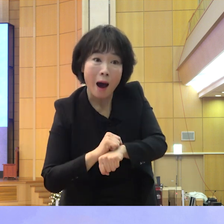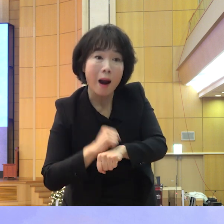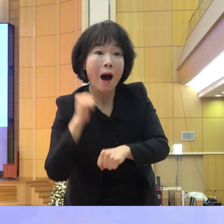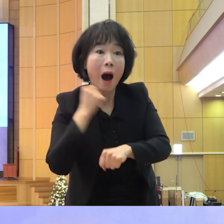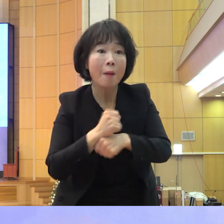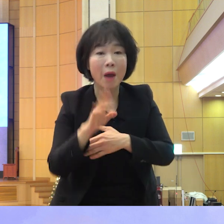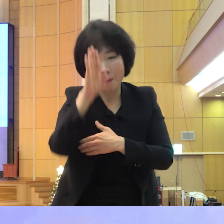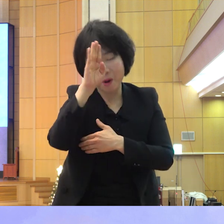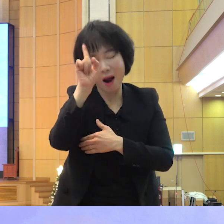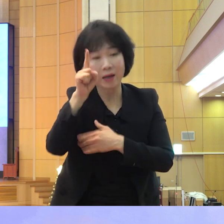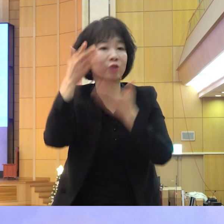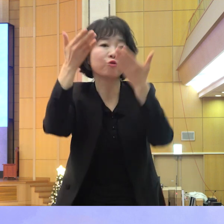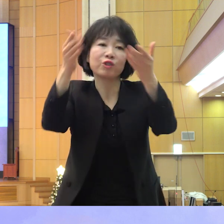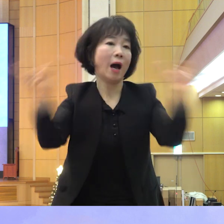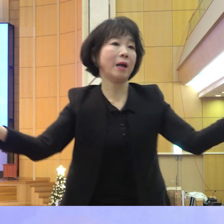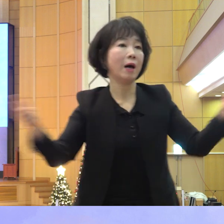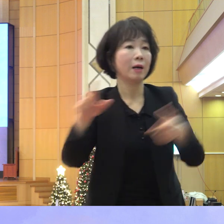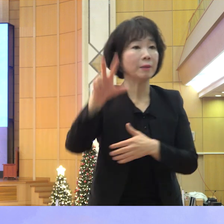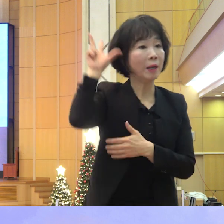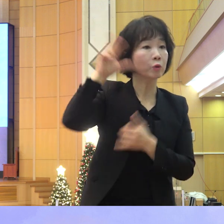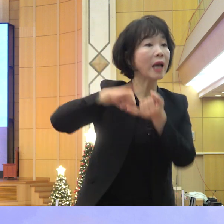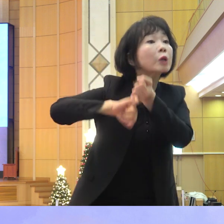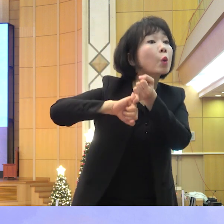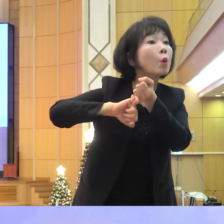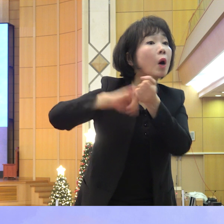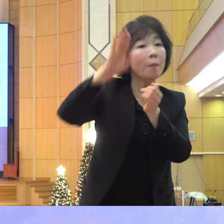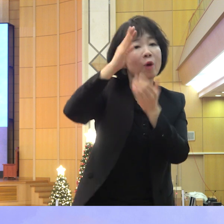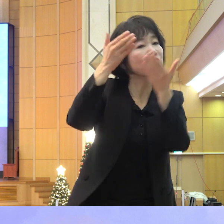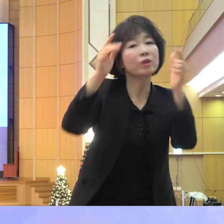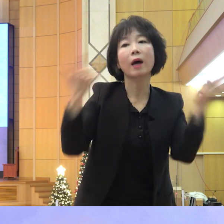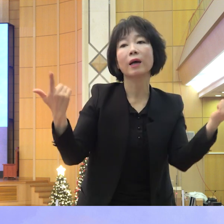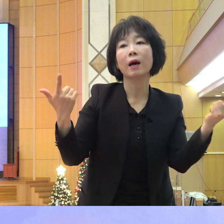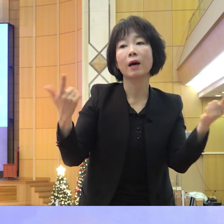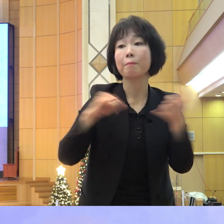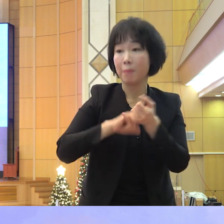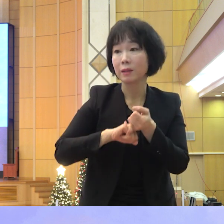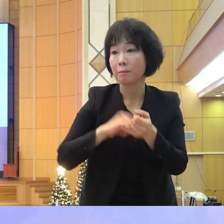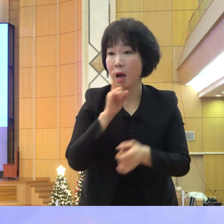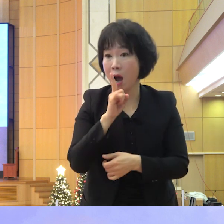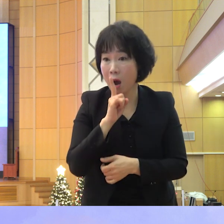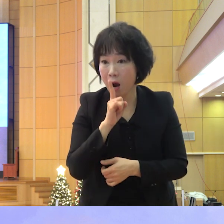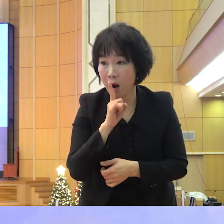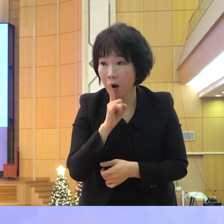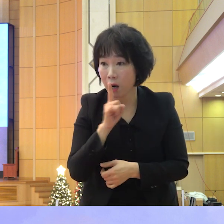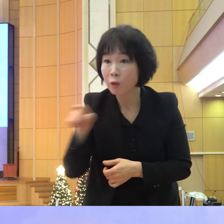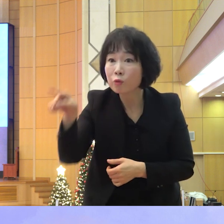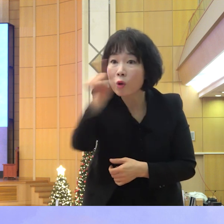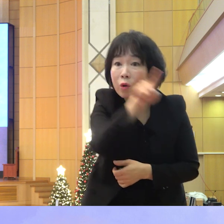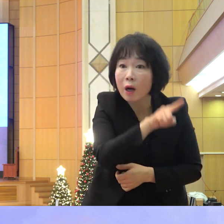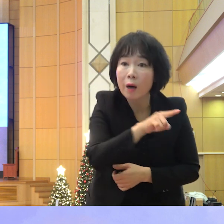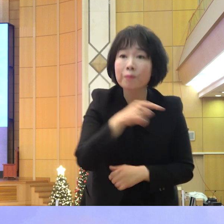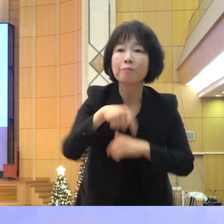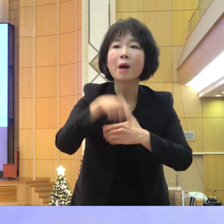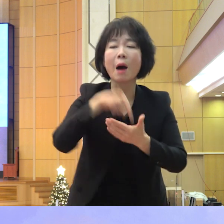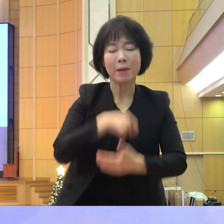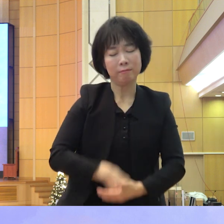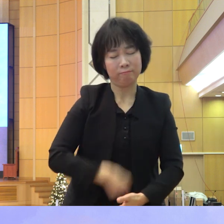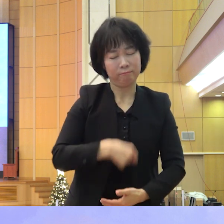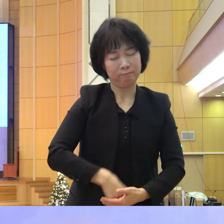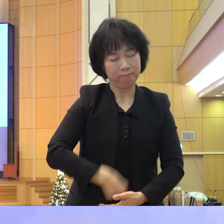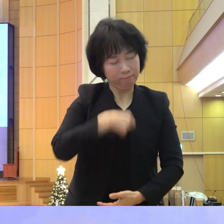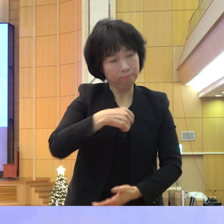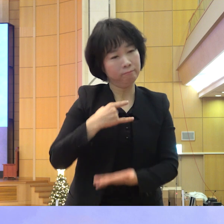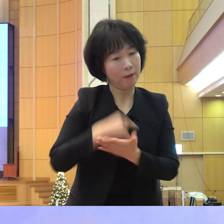중에 하나라도 너에게 내리지 아니하리니. 어떤 자에게? 의로운